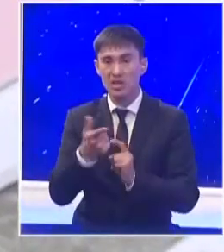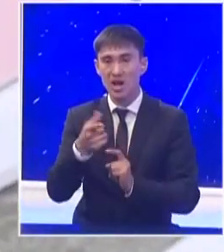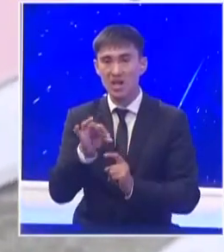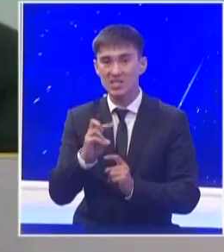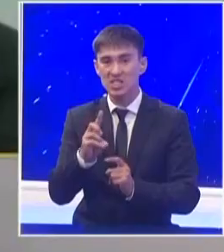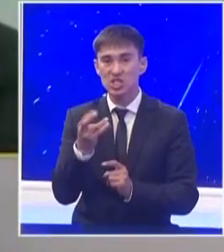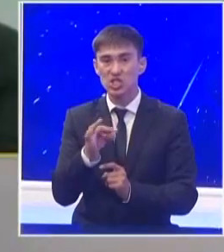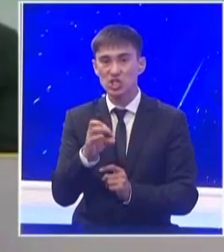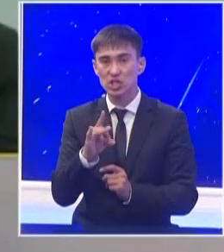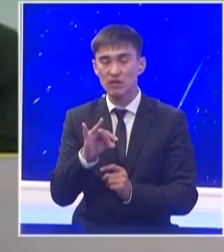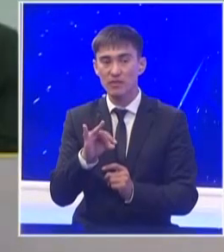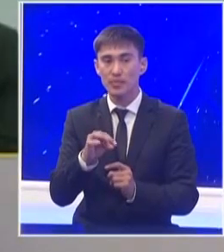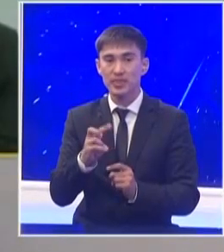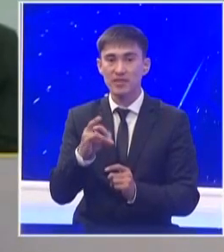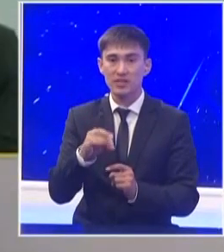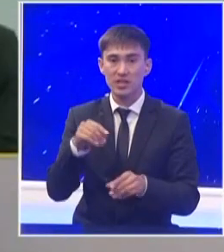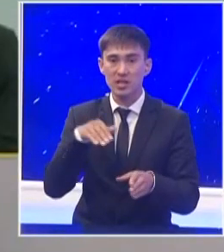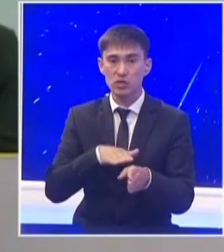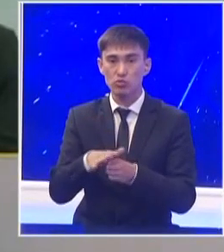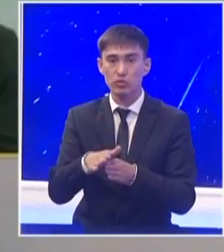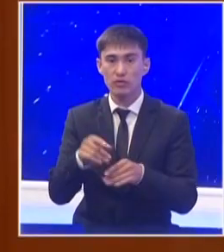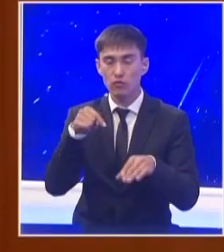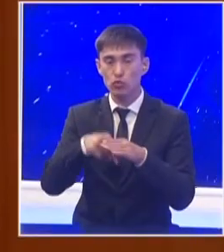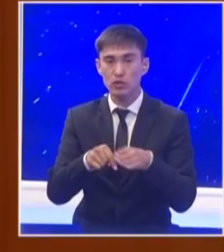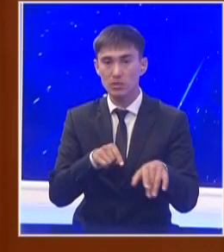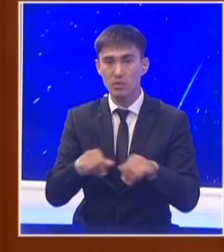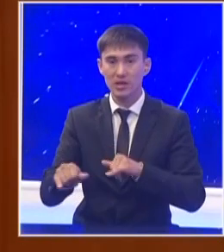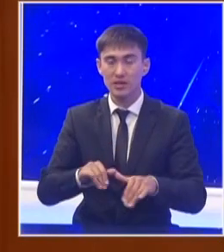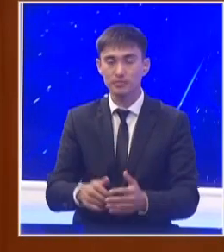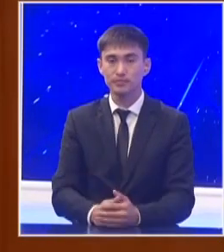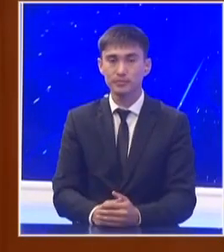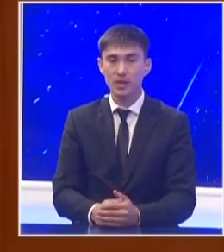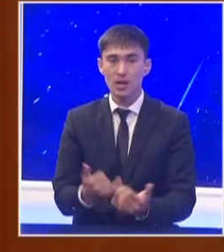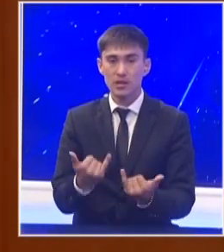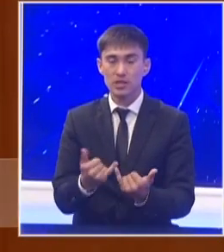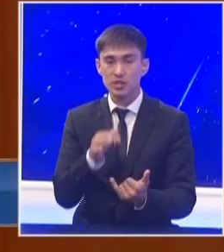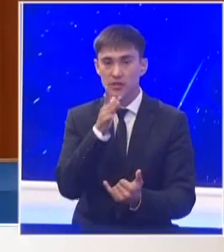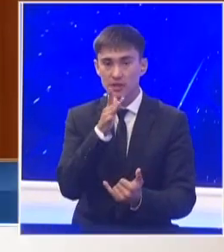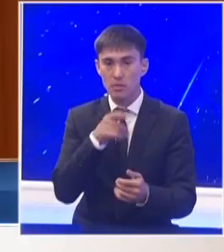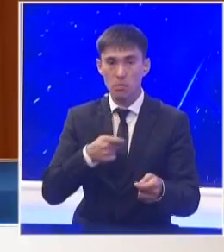газа, реализуемого на внутреннем рынке. В настоящее время правительством для